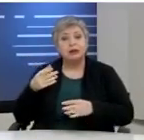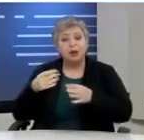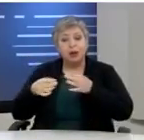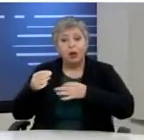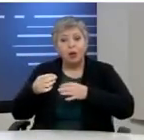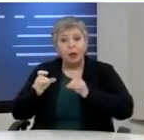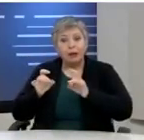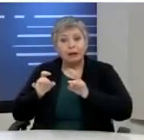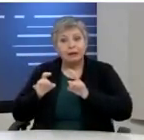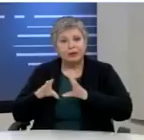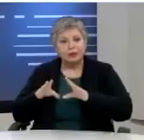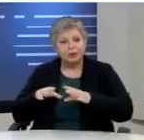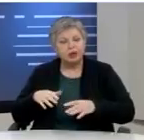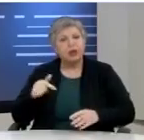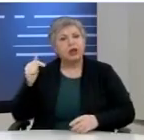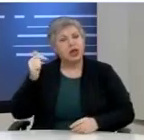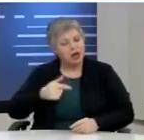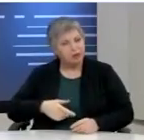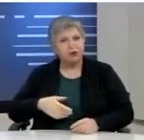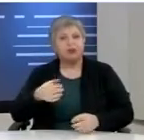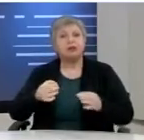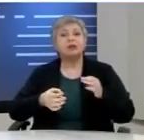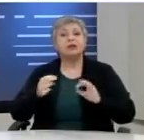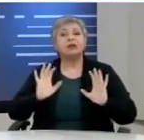Έναντι όλων και για κάθε χρήση.